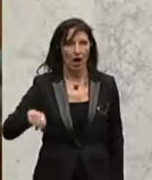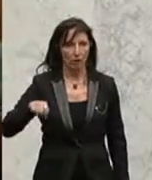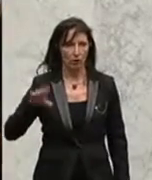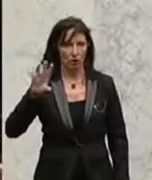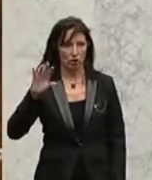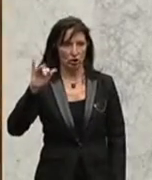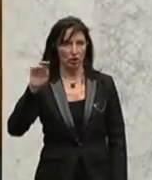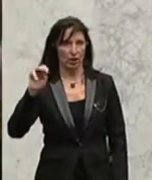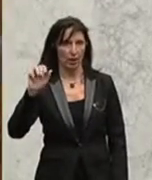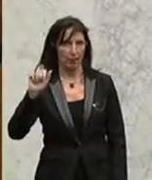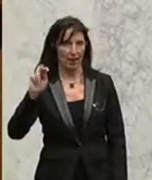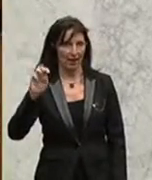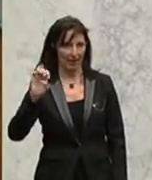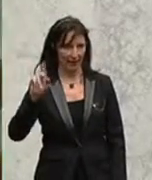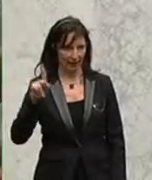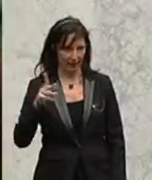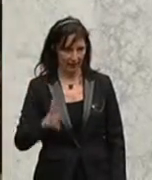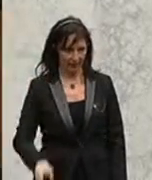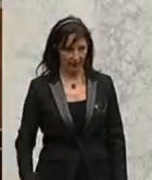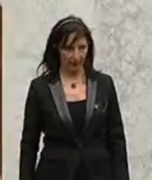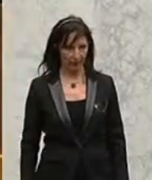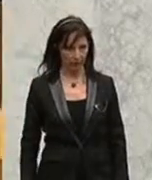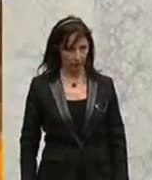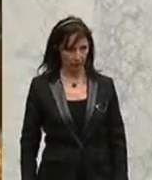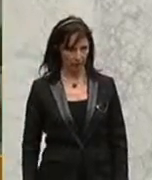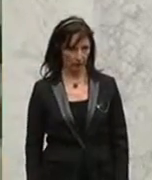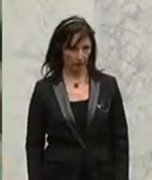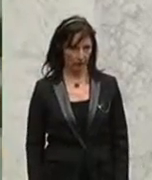Kindergartenjahr, das kommen müsse, sagt die Familiensprecherin der SPÖ, Angela Lueger.